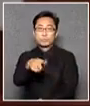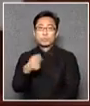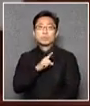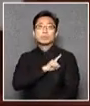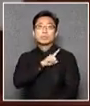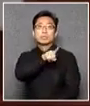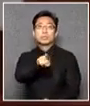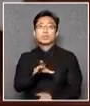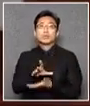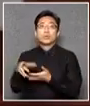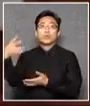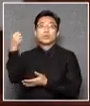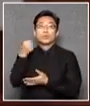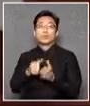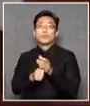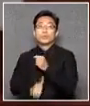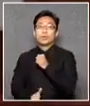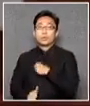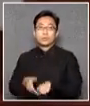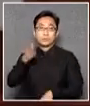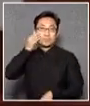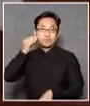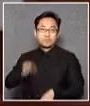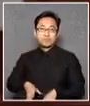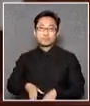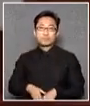权开脱，可谓无耻之有。